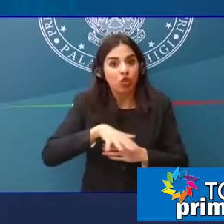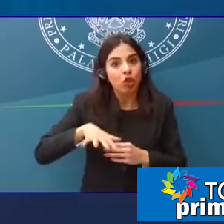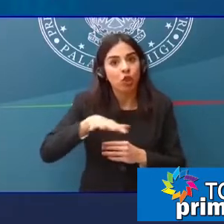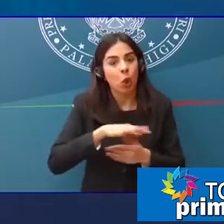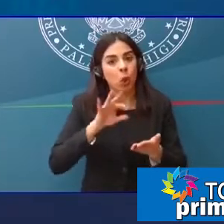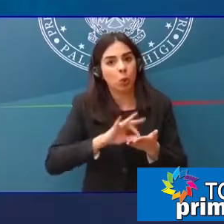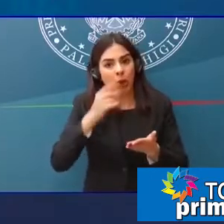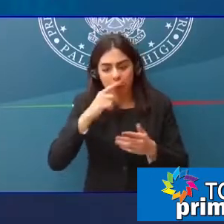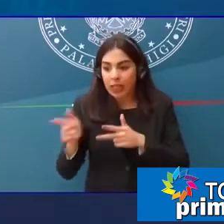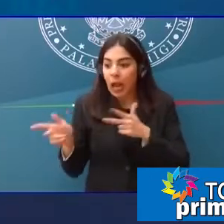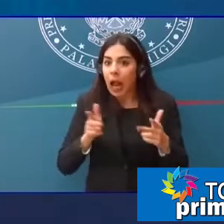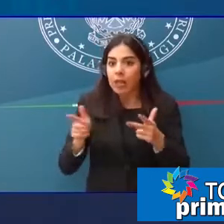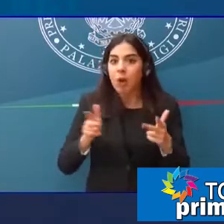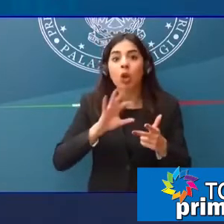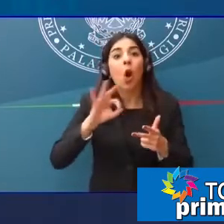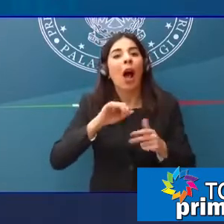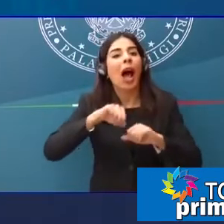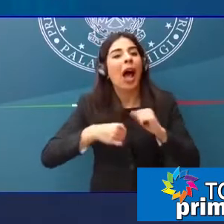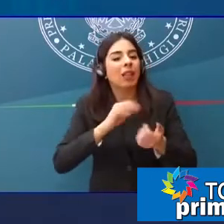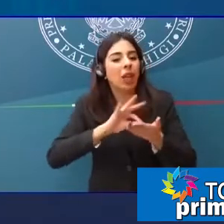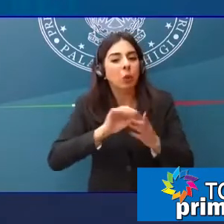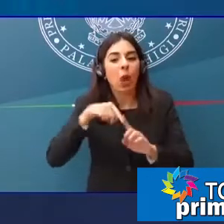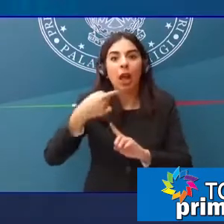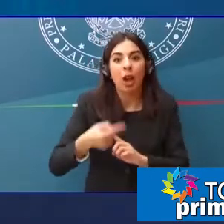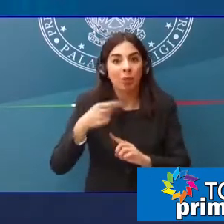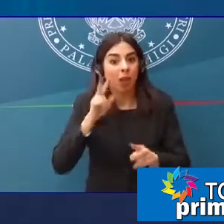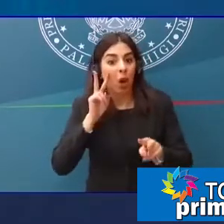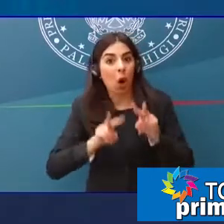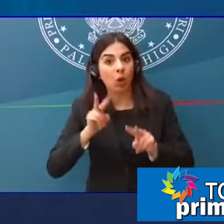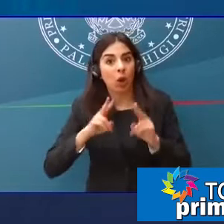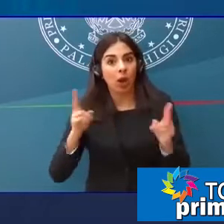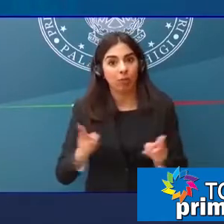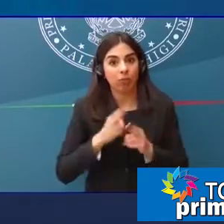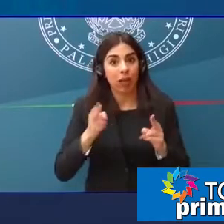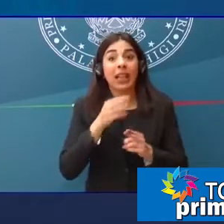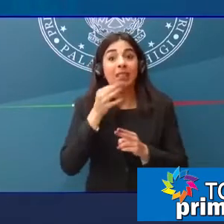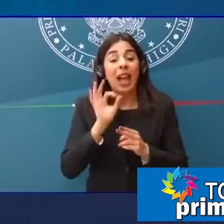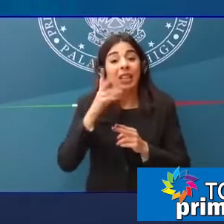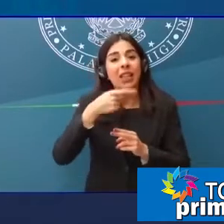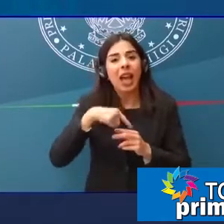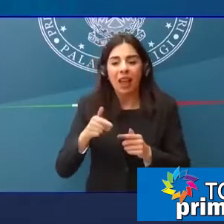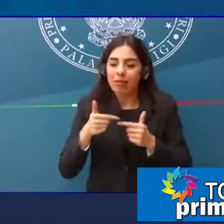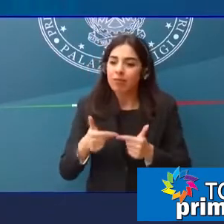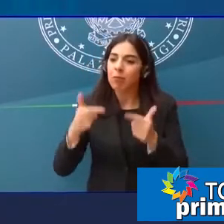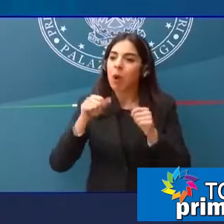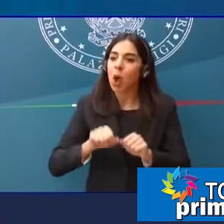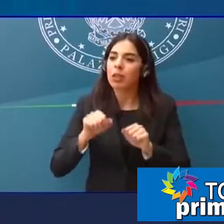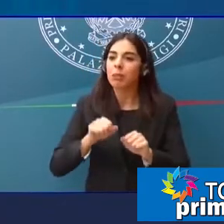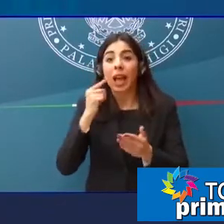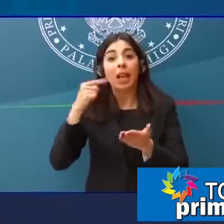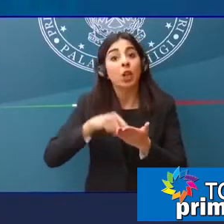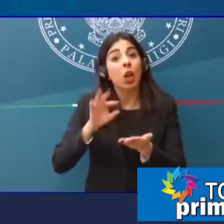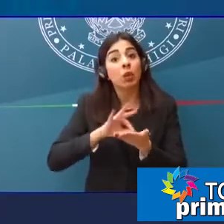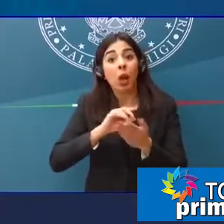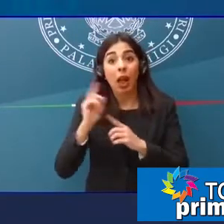sono difficilmente controllabili. Quindi più si alza l'età scolastica, più queste attività aumentano. Questa è stata un po'